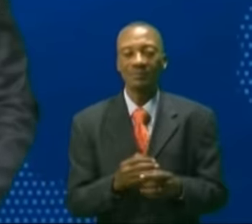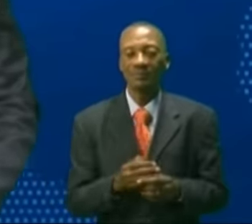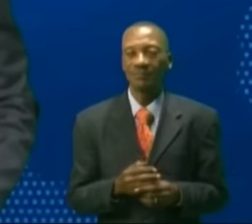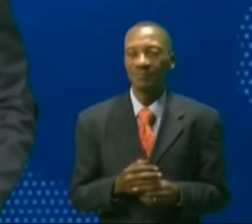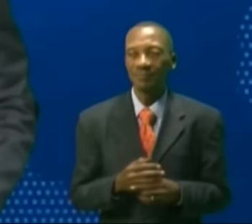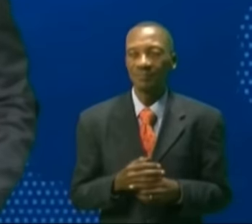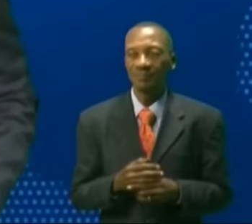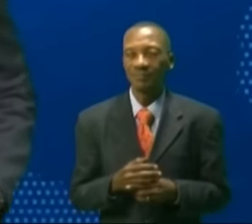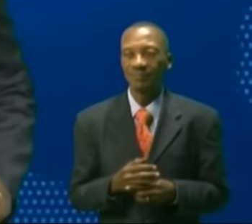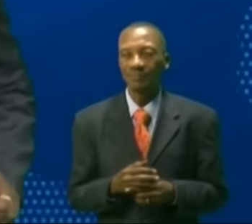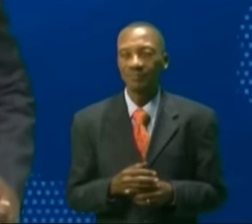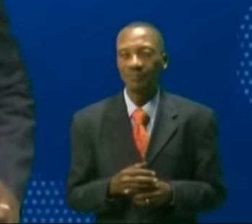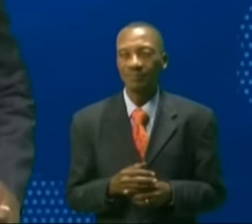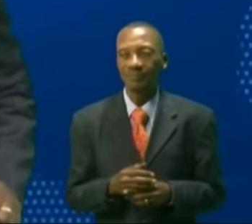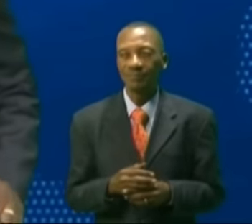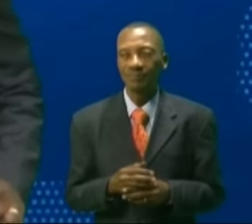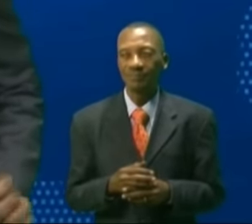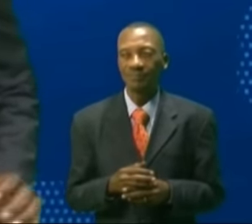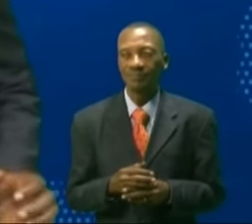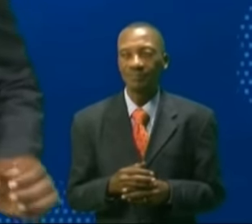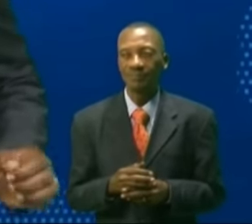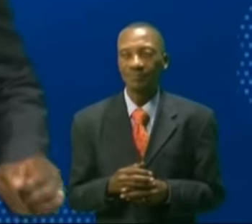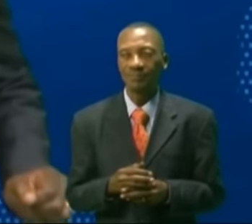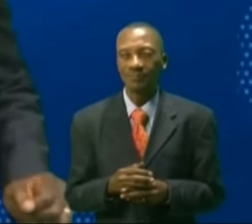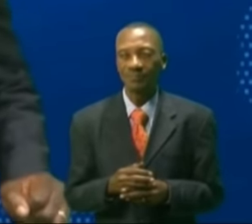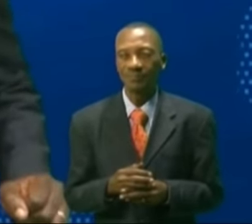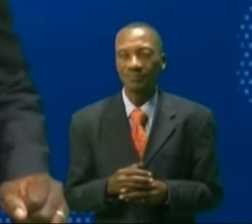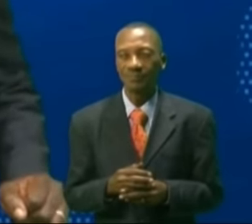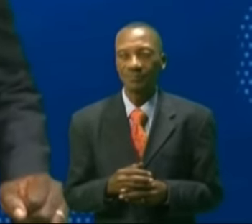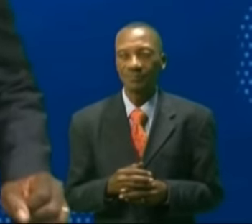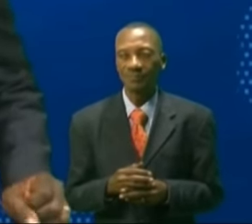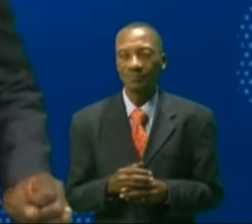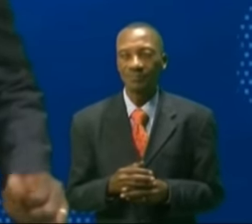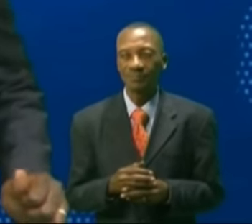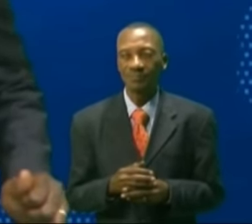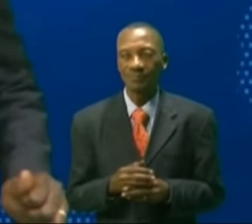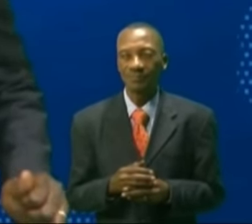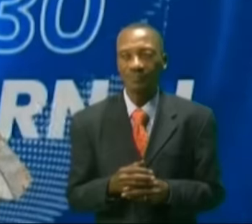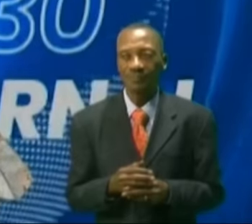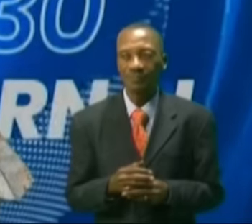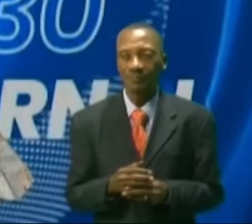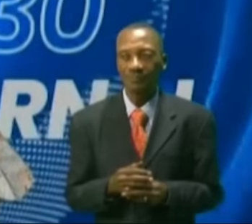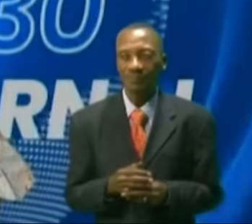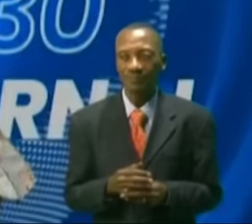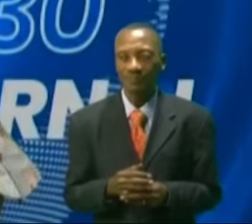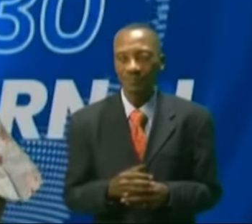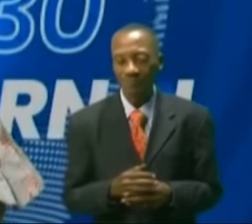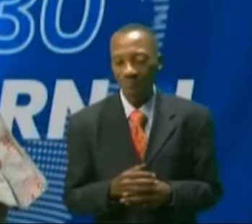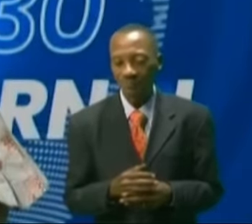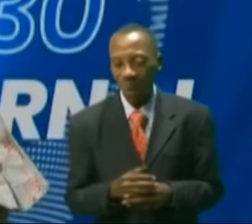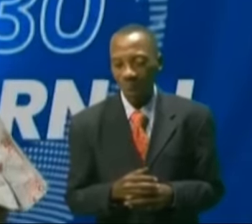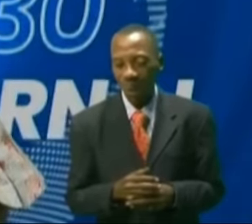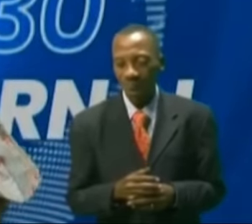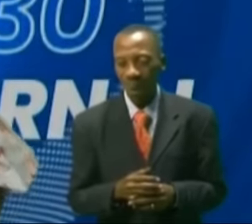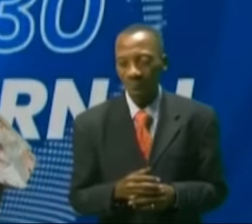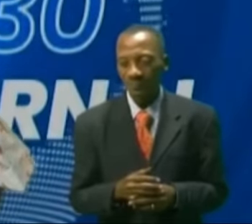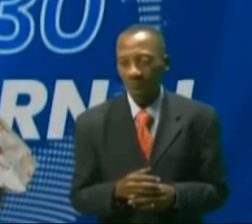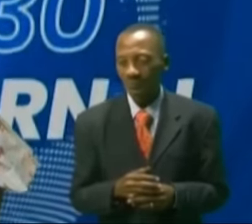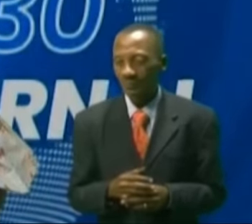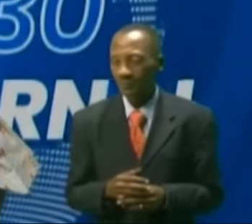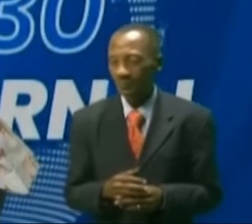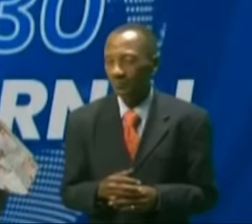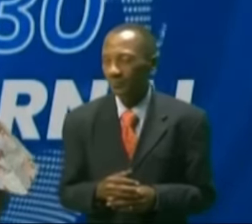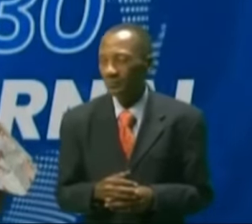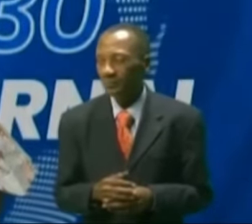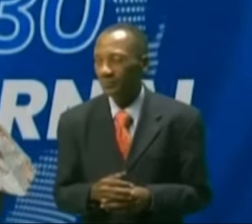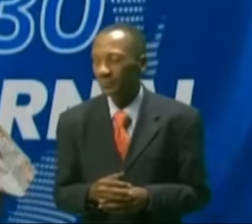Kamole, directeur de cabinet. Voilà tout pour les ordonnances. Et un nouveau réseau de